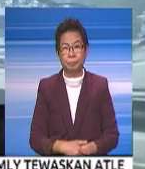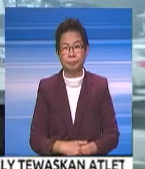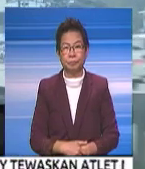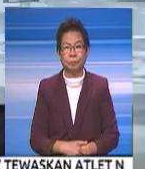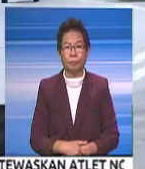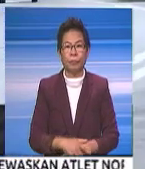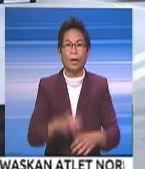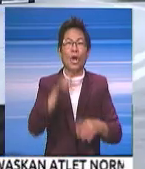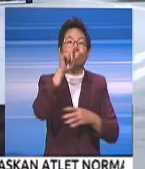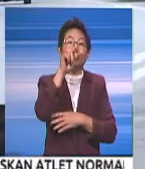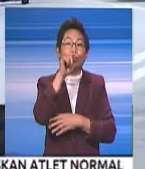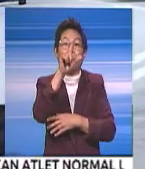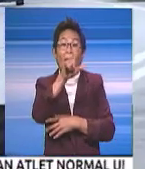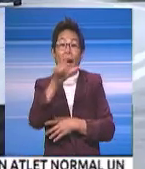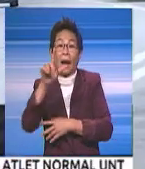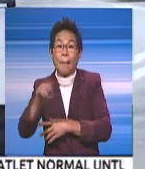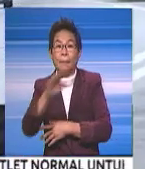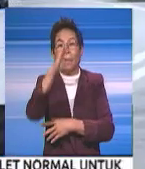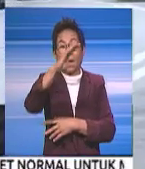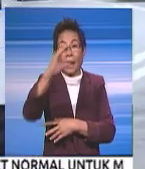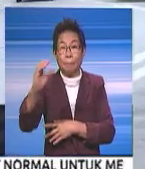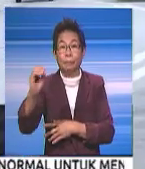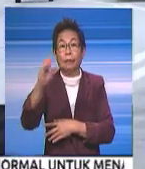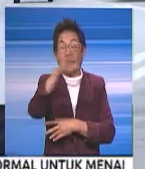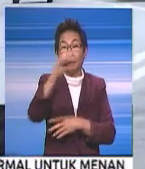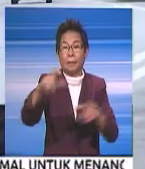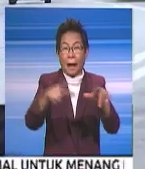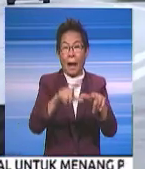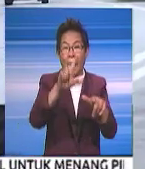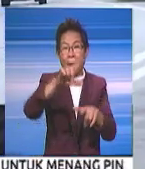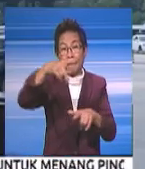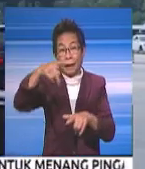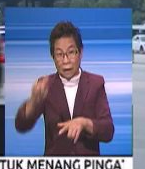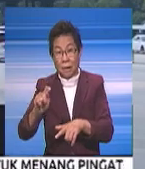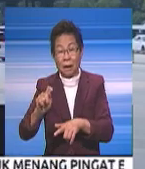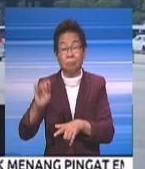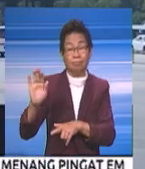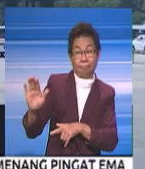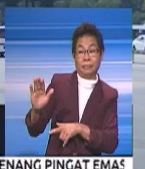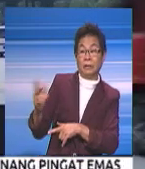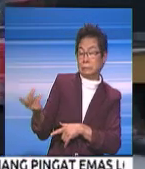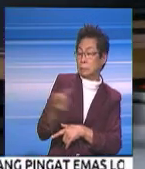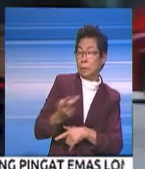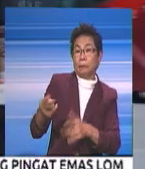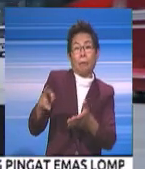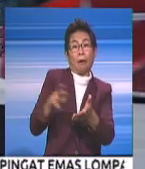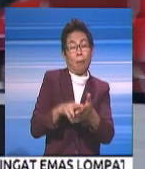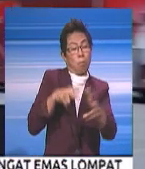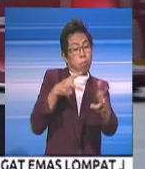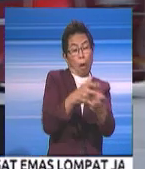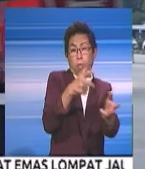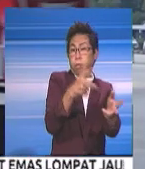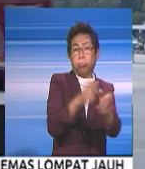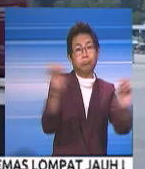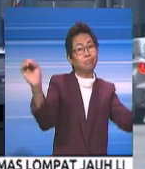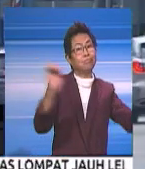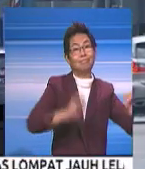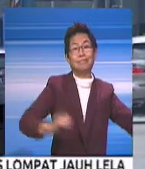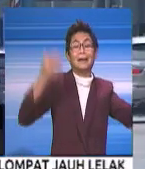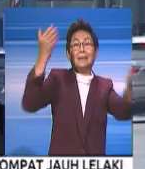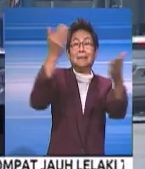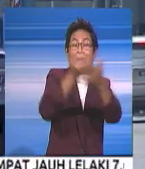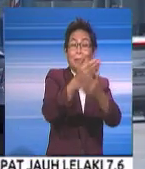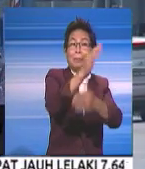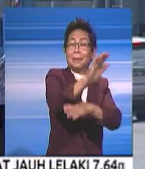Berdasarkan laman Twitter LLM dan syarikat konsesi LPT, Ane Berhad, tiada sebarang laporan kemalangan yang dilaporkan